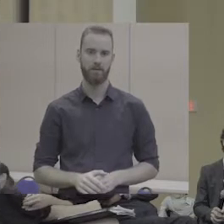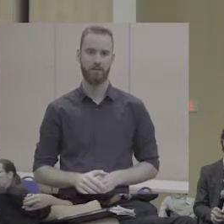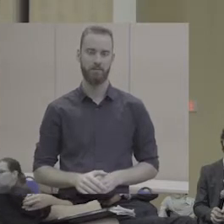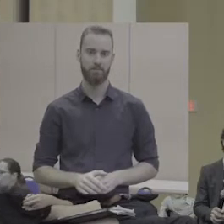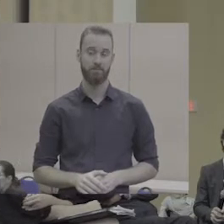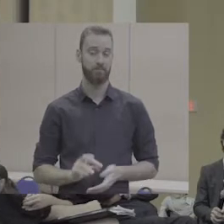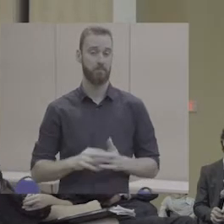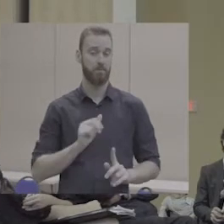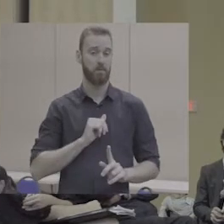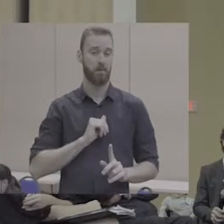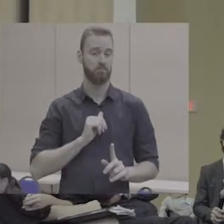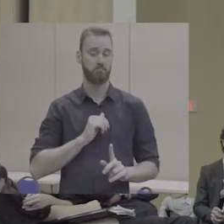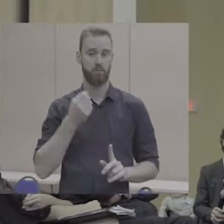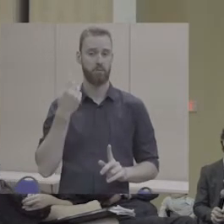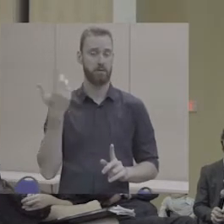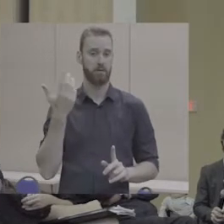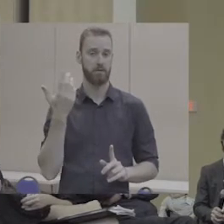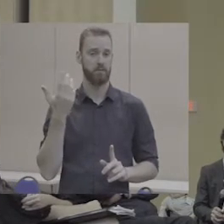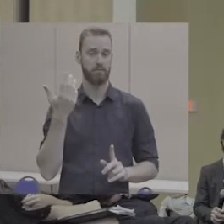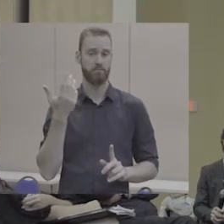je comprends pas.